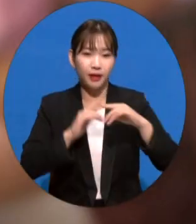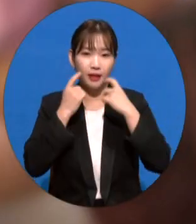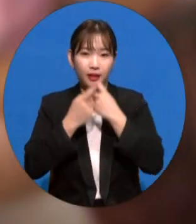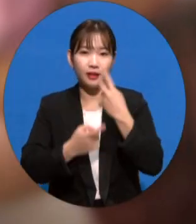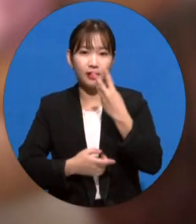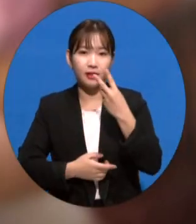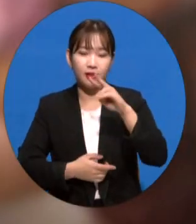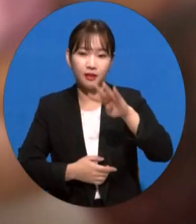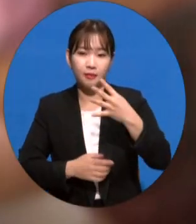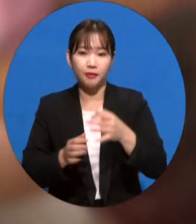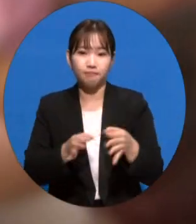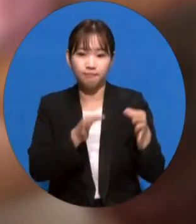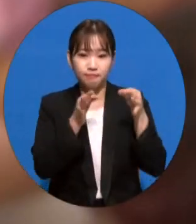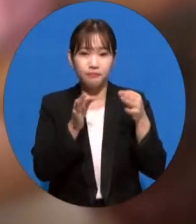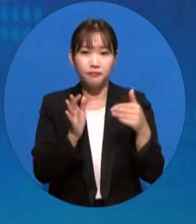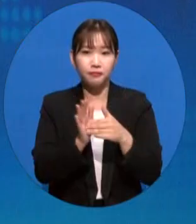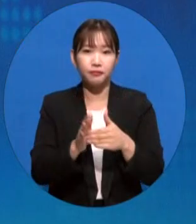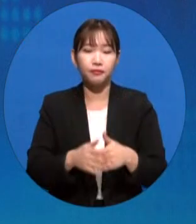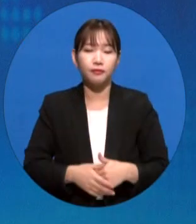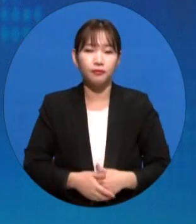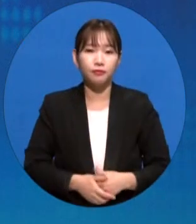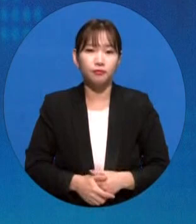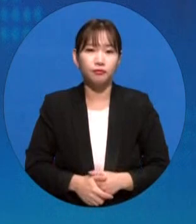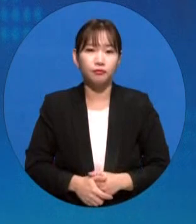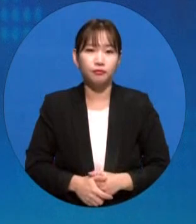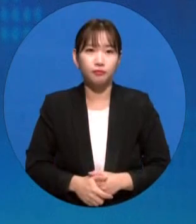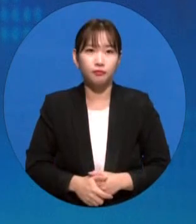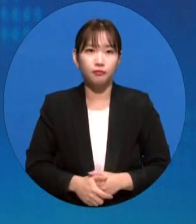2,400원으로 인상했습니다.